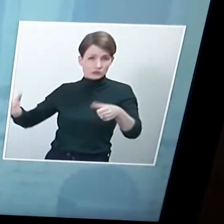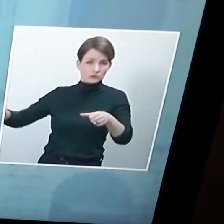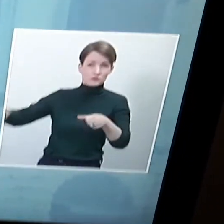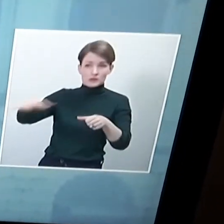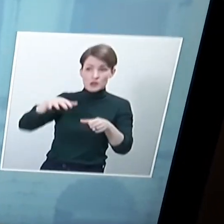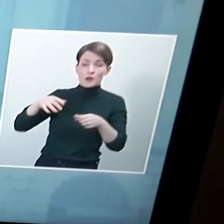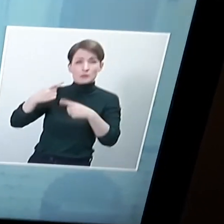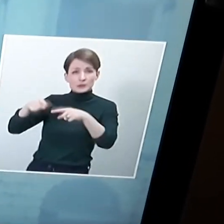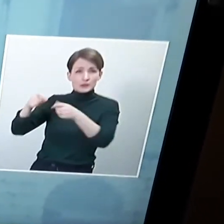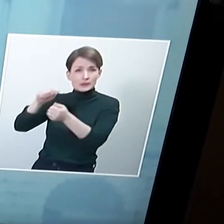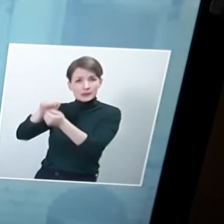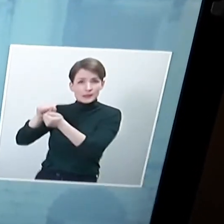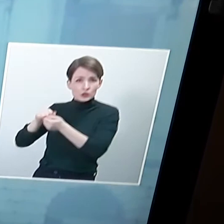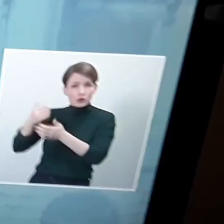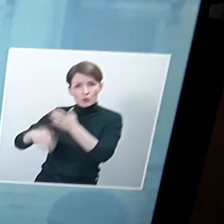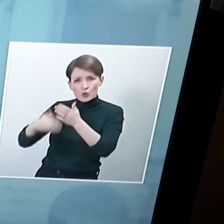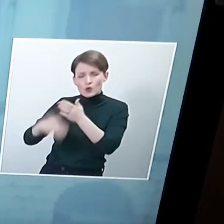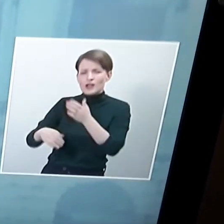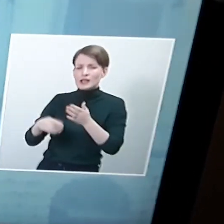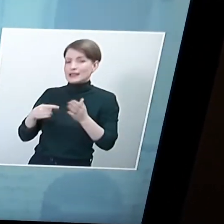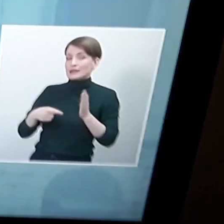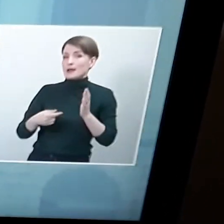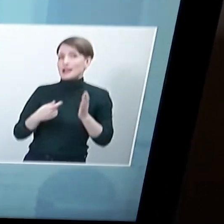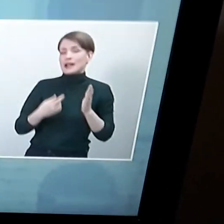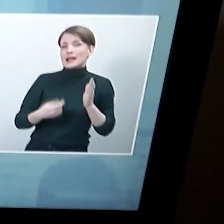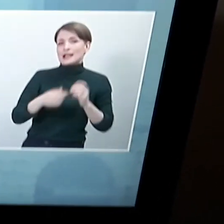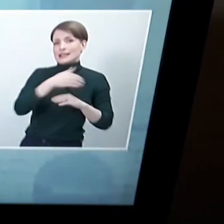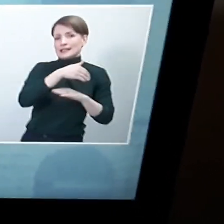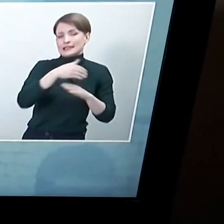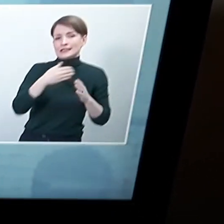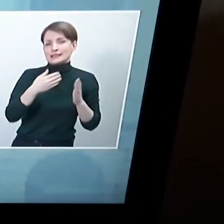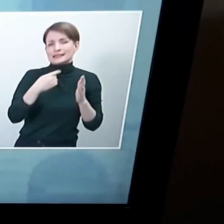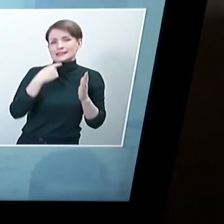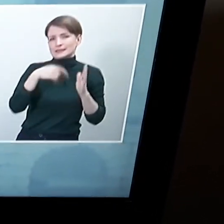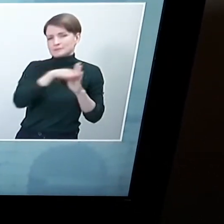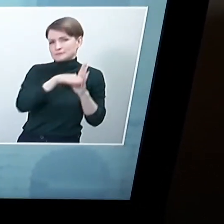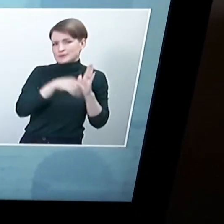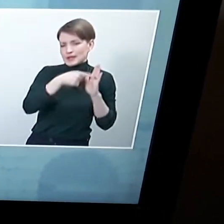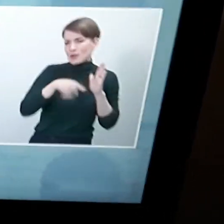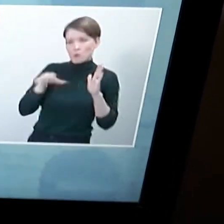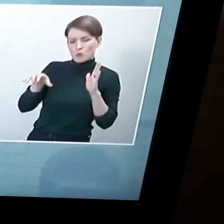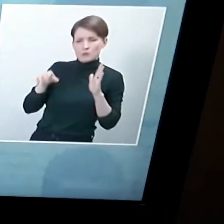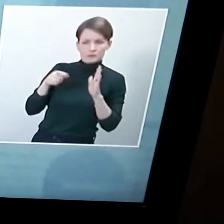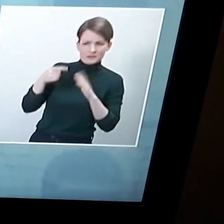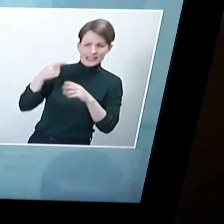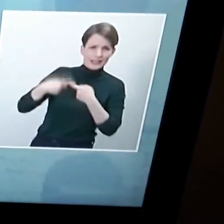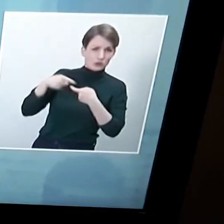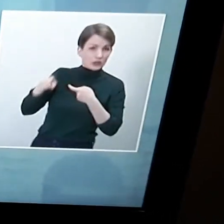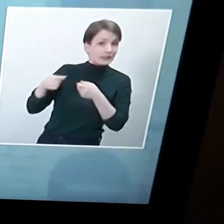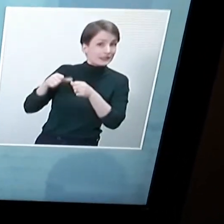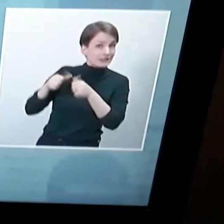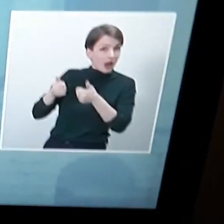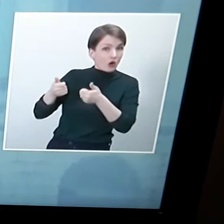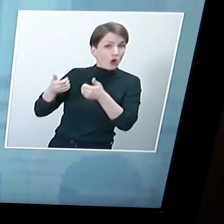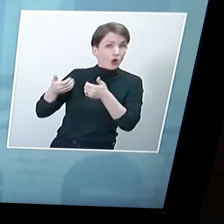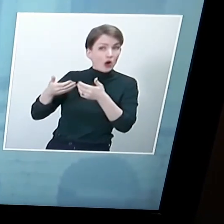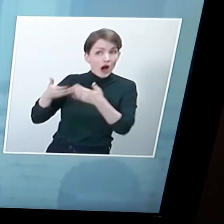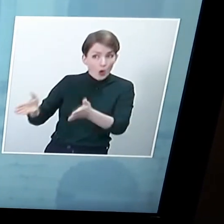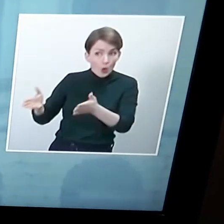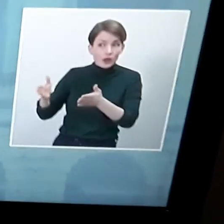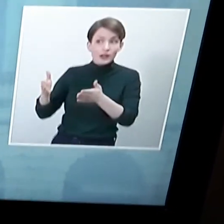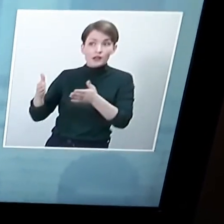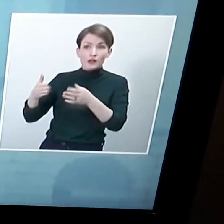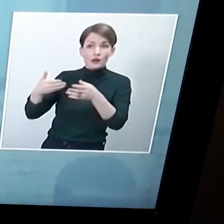tämä sääntely ei sinänsä puutu siihen, että voivatko nämä kaupat olla auki tai voivatko niiden osastot olla auki, vaan se on